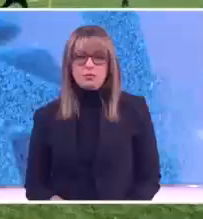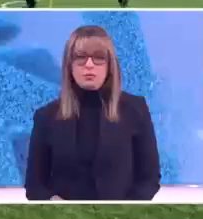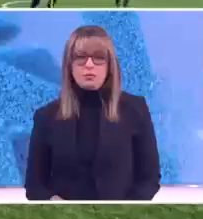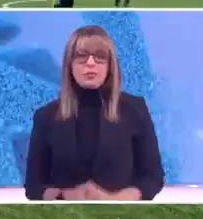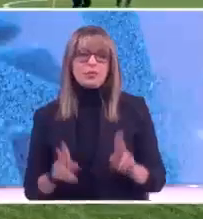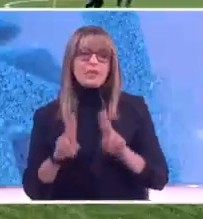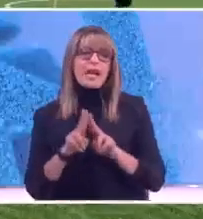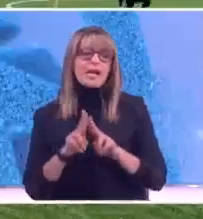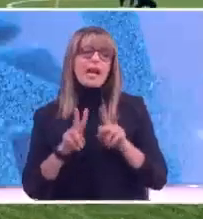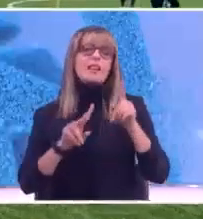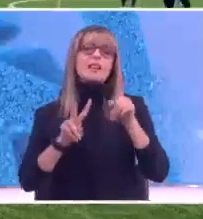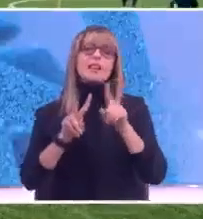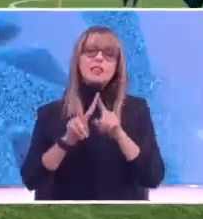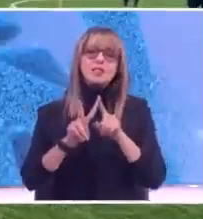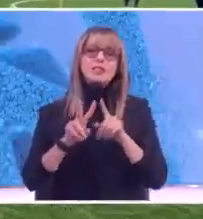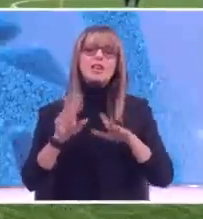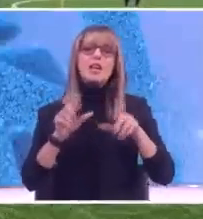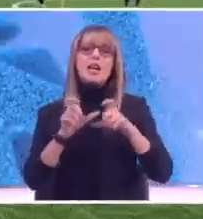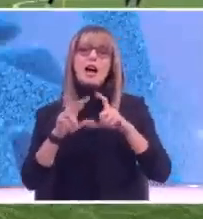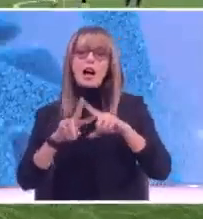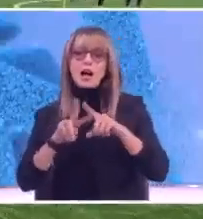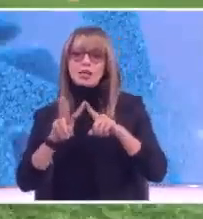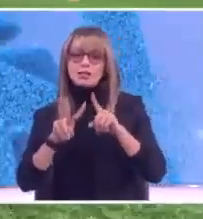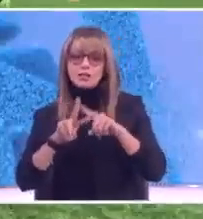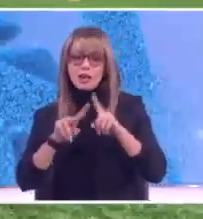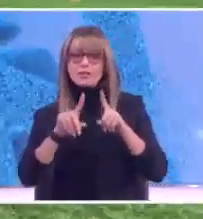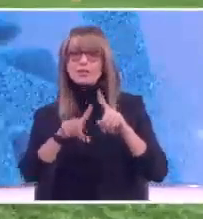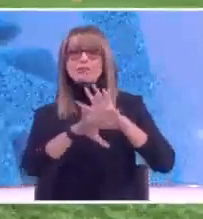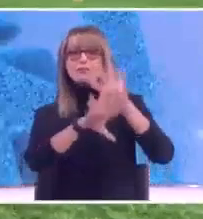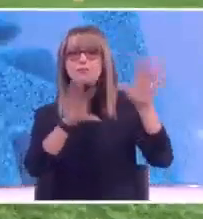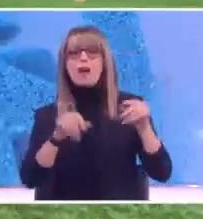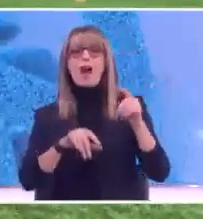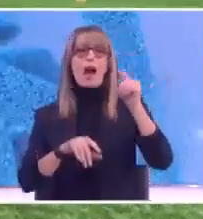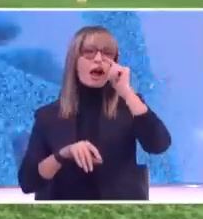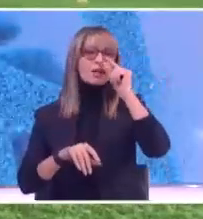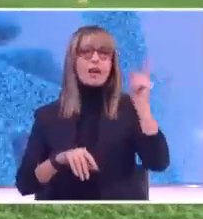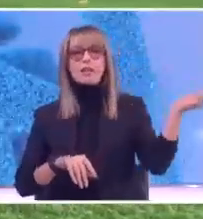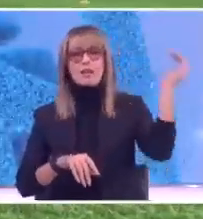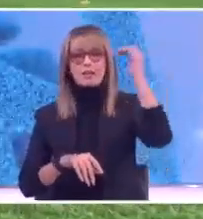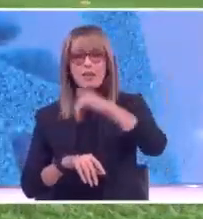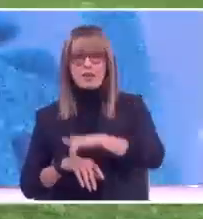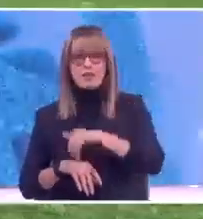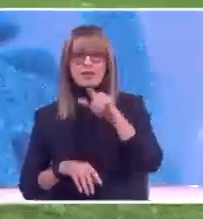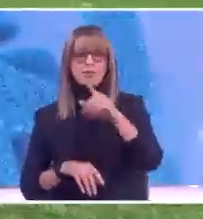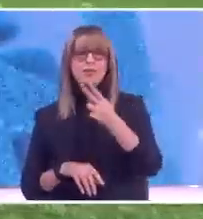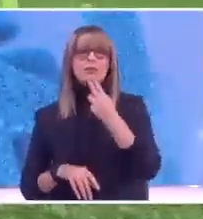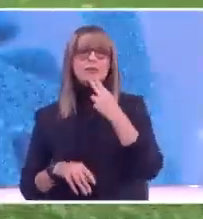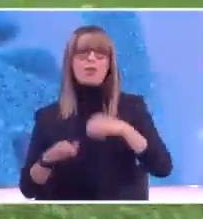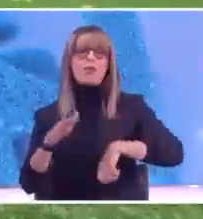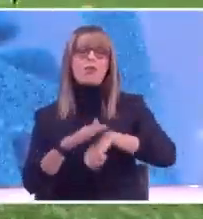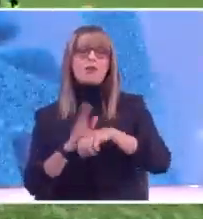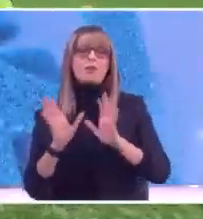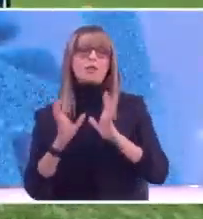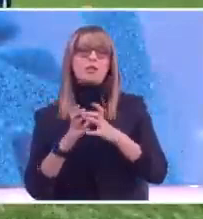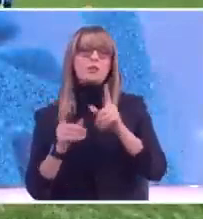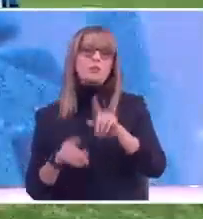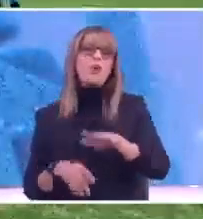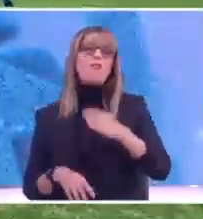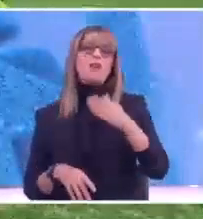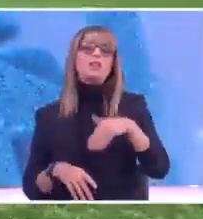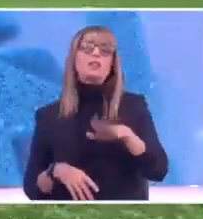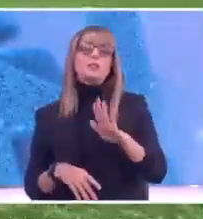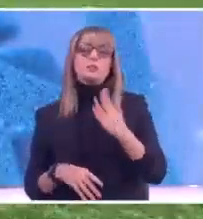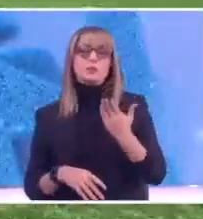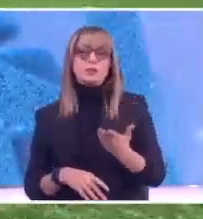Kenya, Nijerya, Zambiya ve Gana'dan Hakkari'ye geldiler. Hakkari Gücü Spor kadın futbol takımının vazgeçilmezi